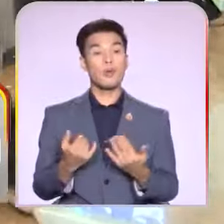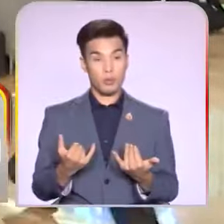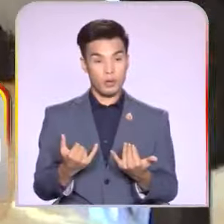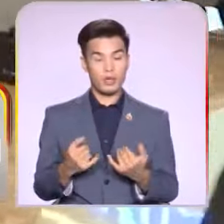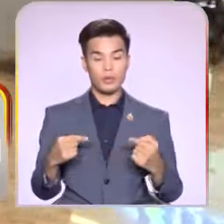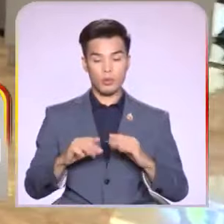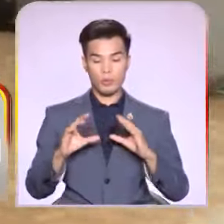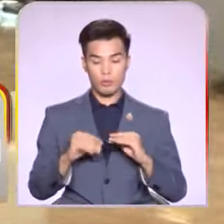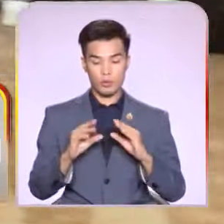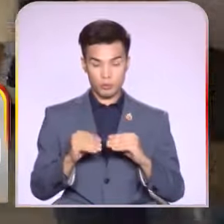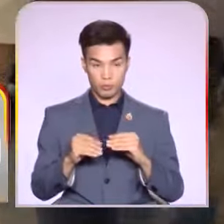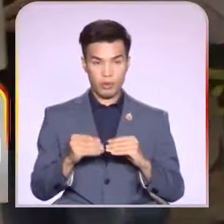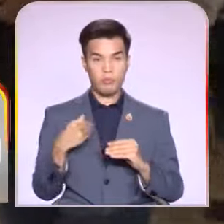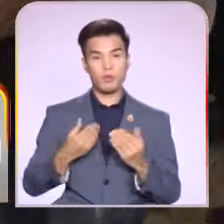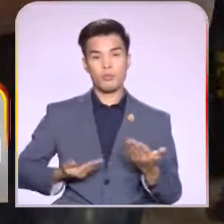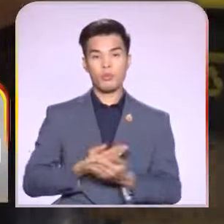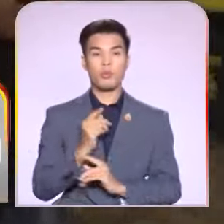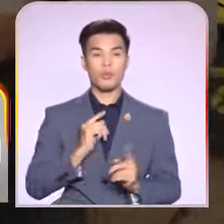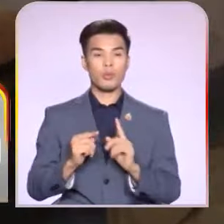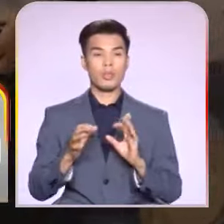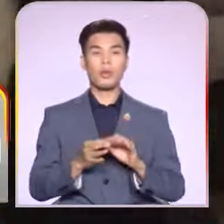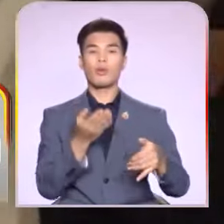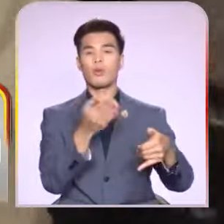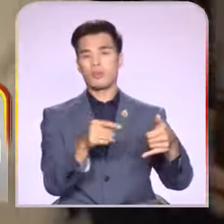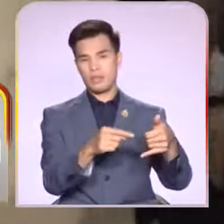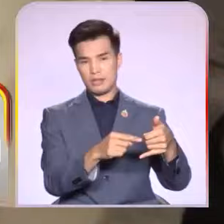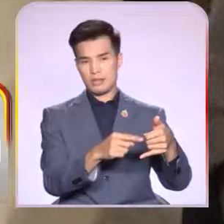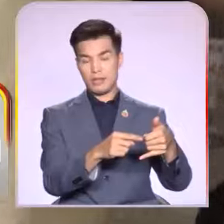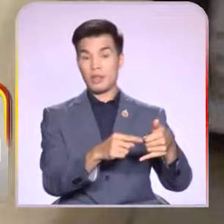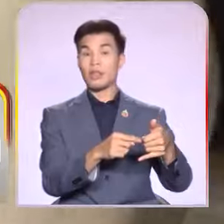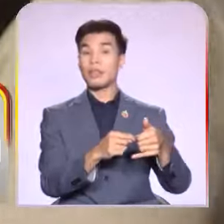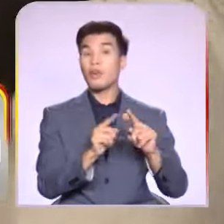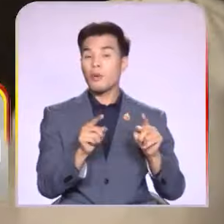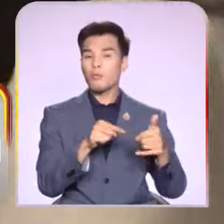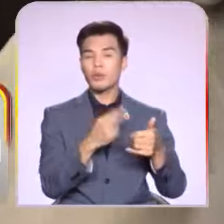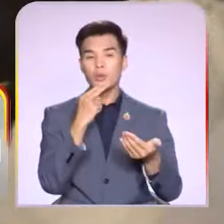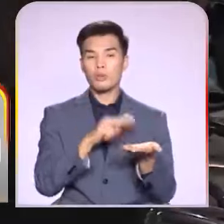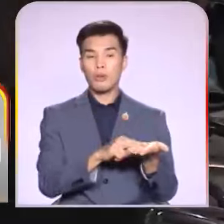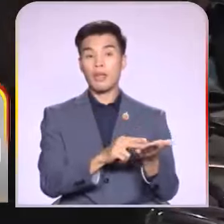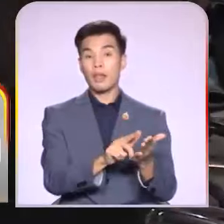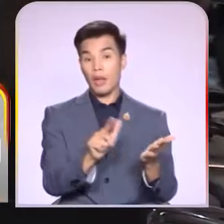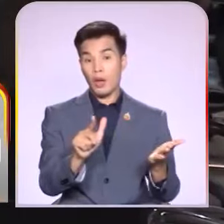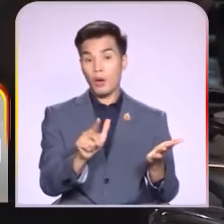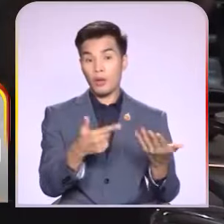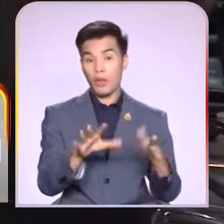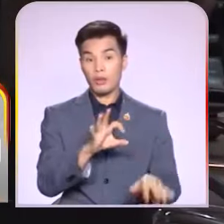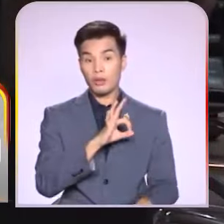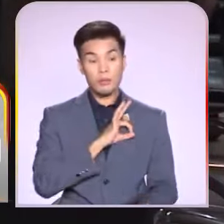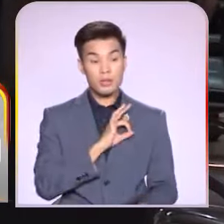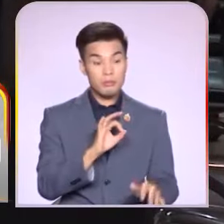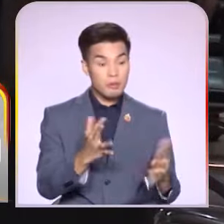ในที่ประชุมก็มีการพูดคุยกันถึงเรื่องของคุณสามารถนี่แหละค่ะแต่เนื่องจากมีหนังสือลาออกจากสมาชิ